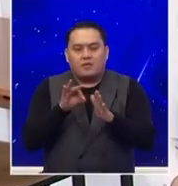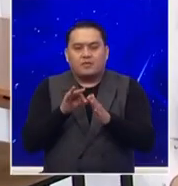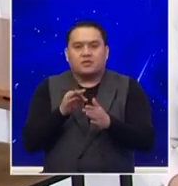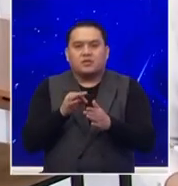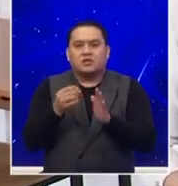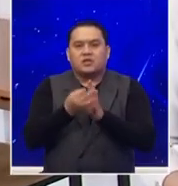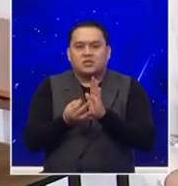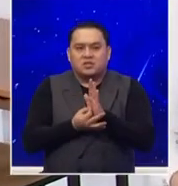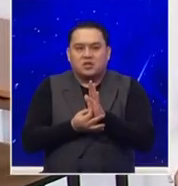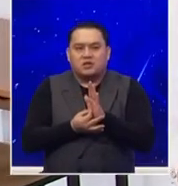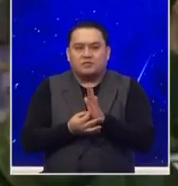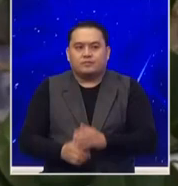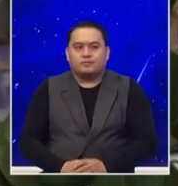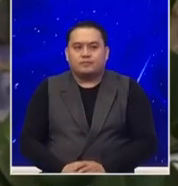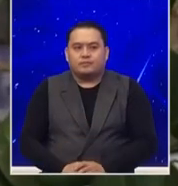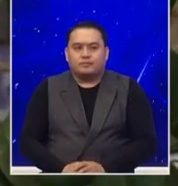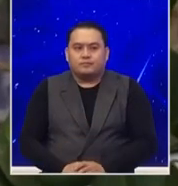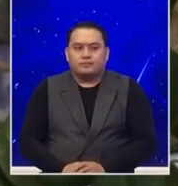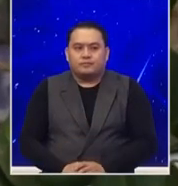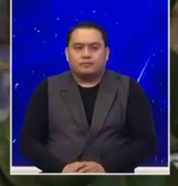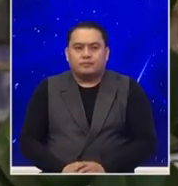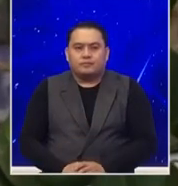в тестировании учеников.